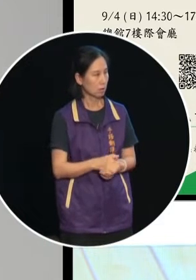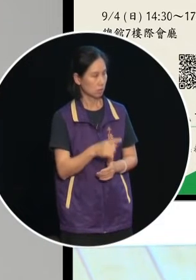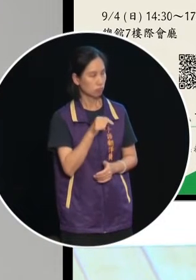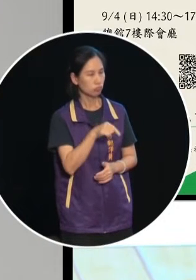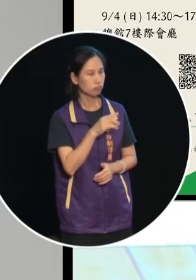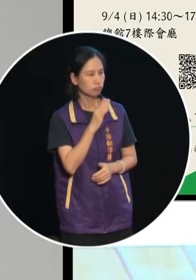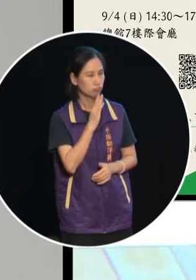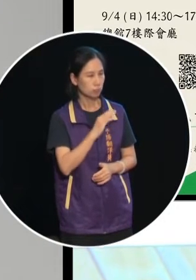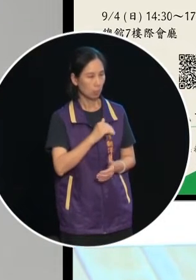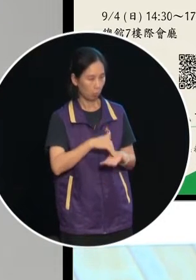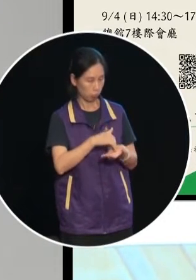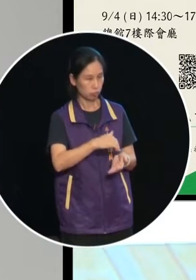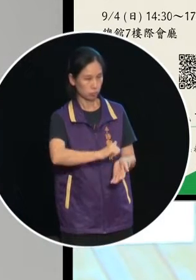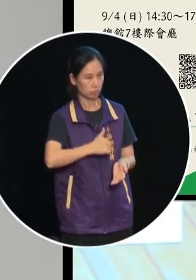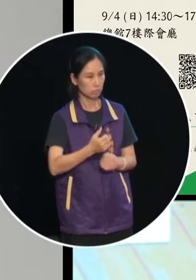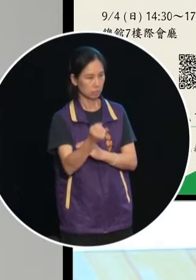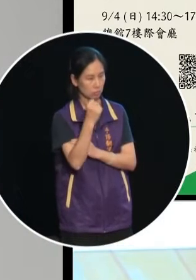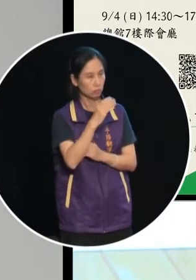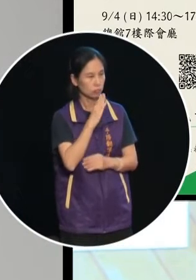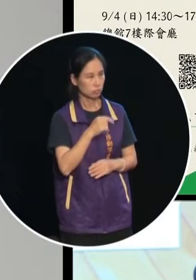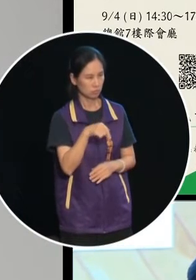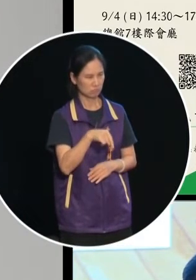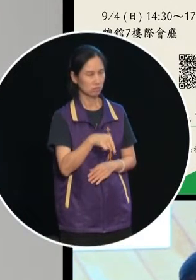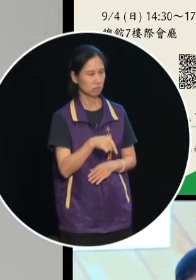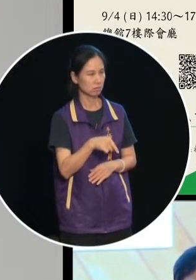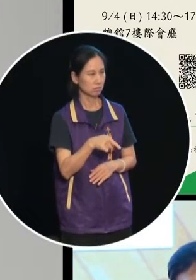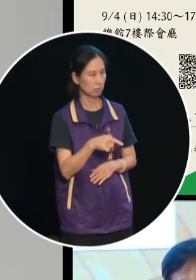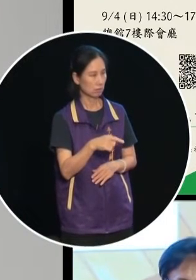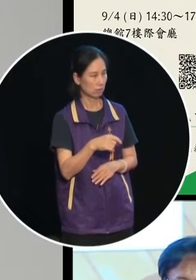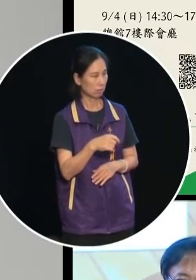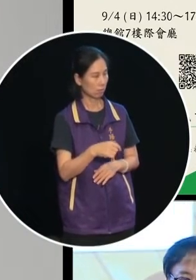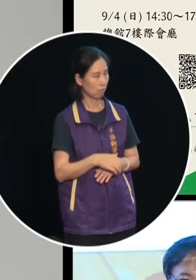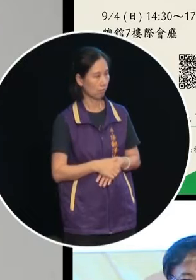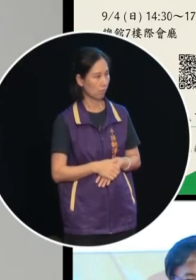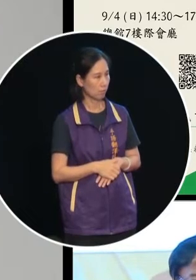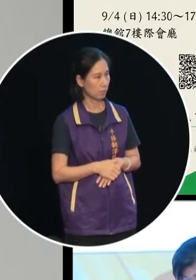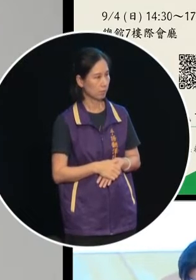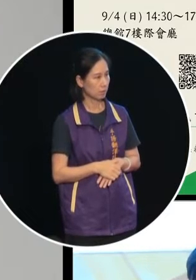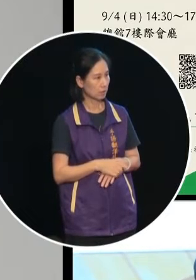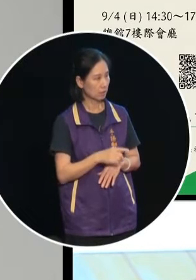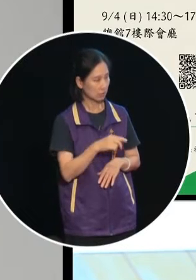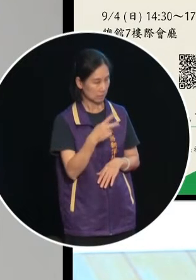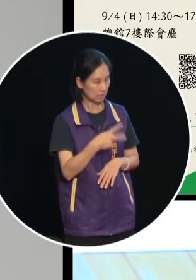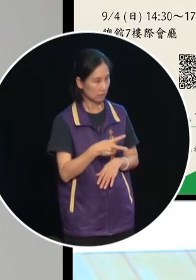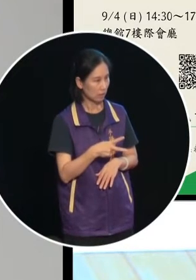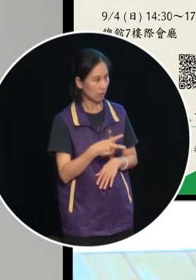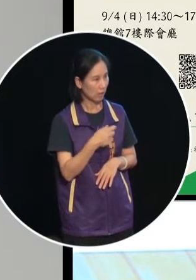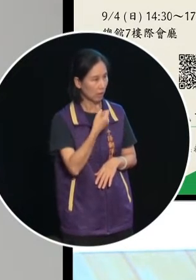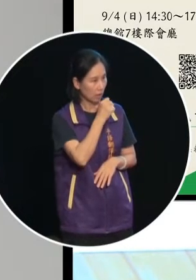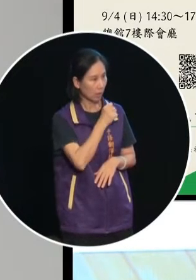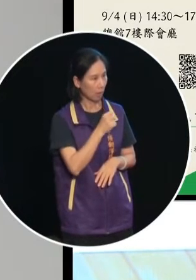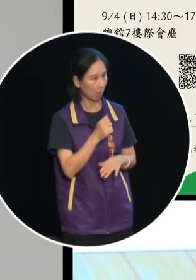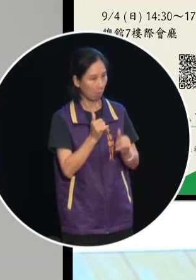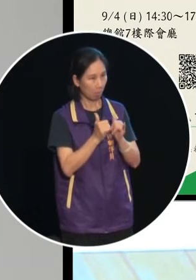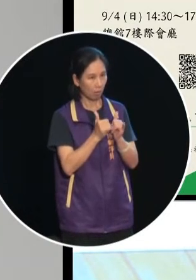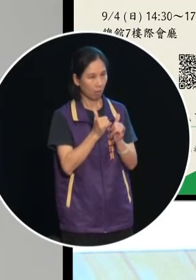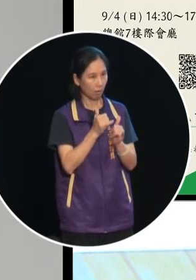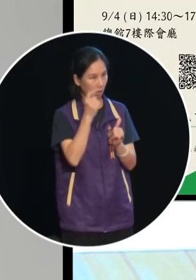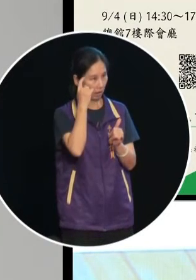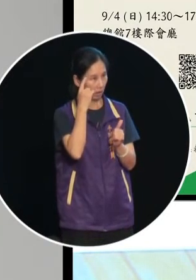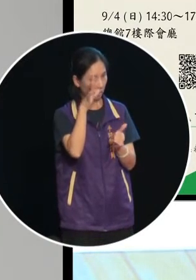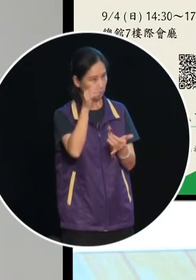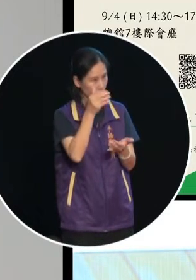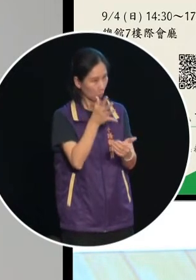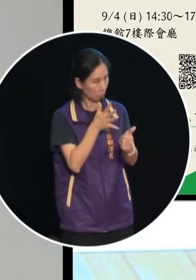力。所以我觉得台湾这个部分非常重要。那这另外一个调查，台湾的民意调查，在台